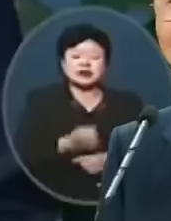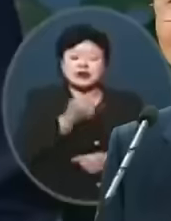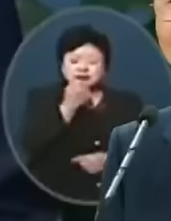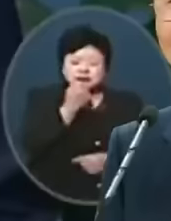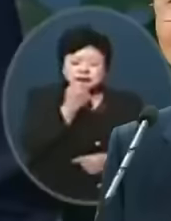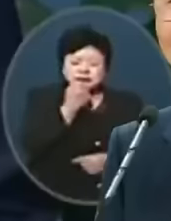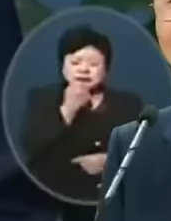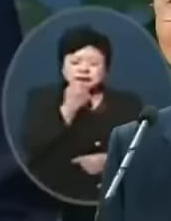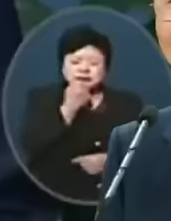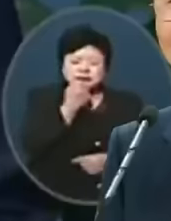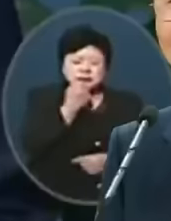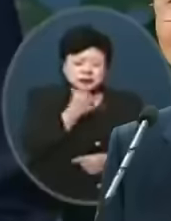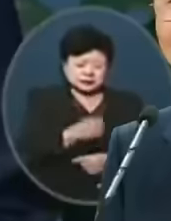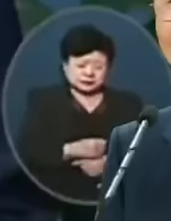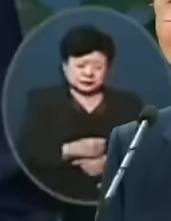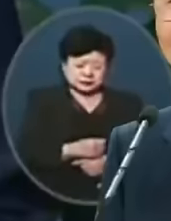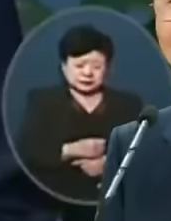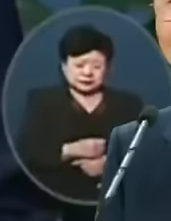웃음의 소리를 내어서